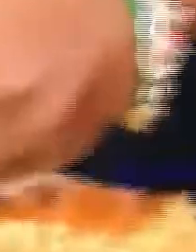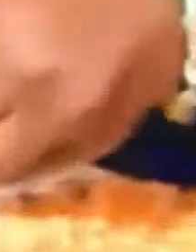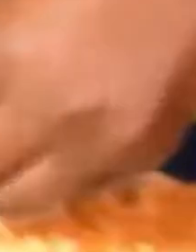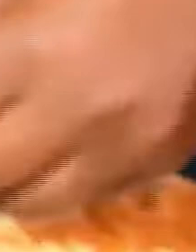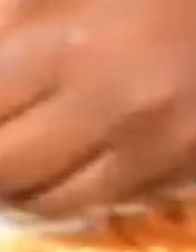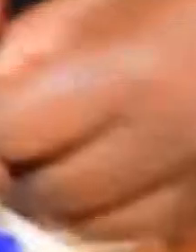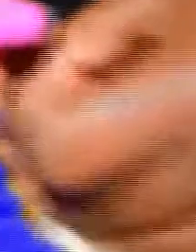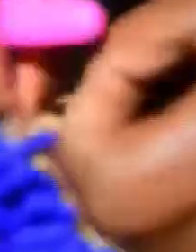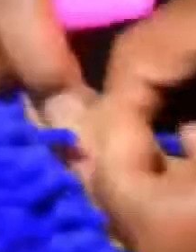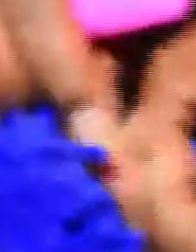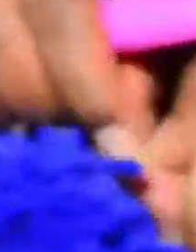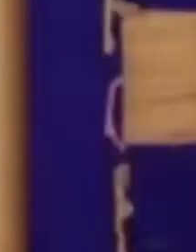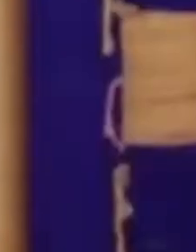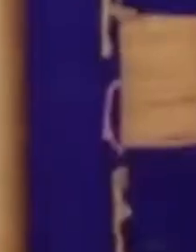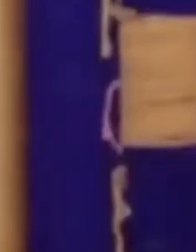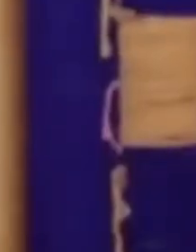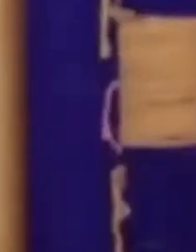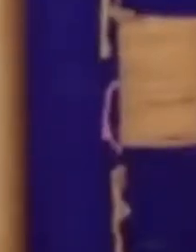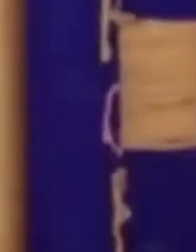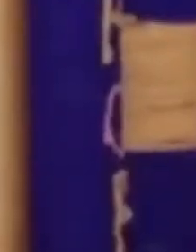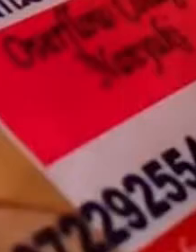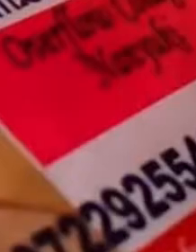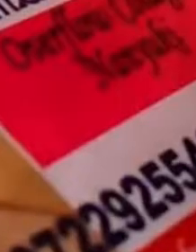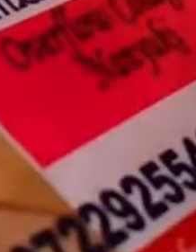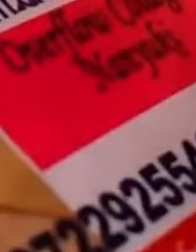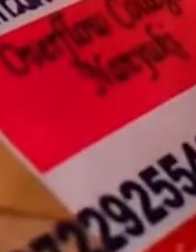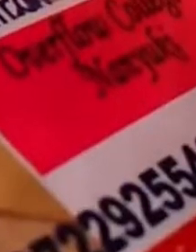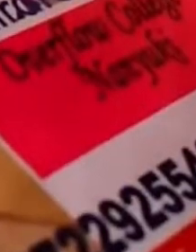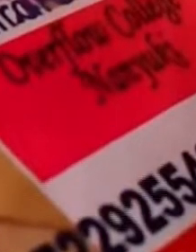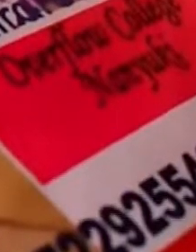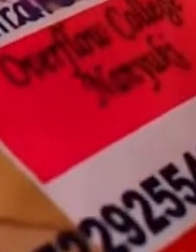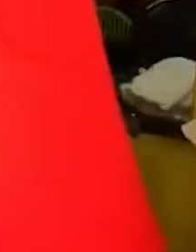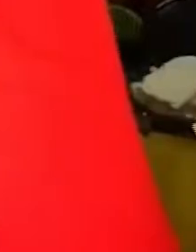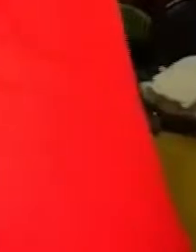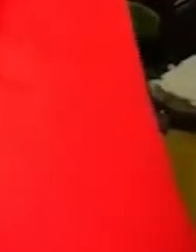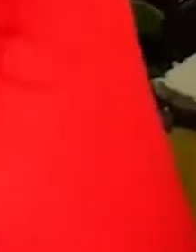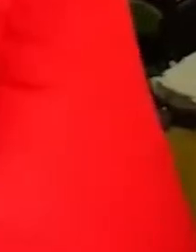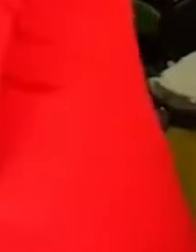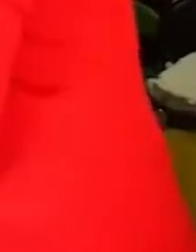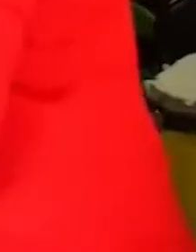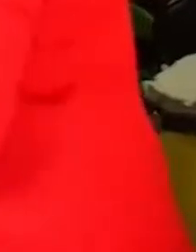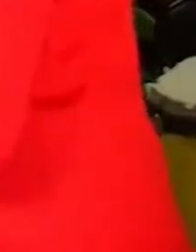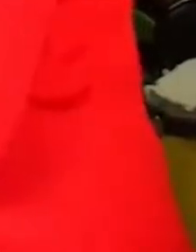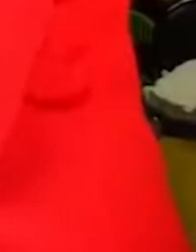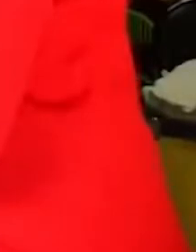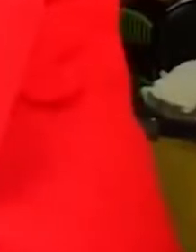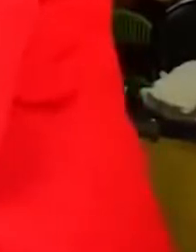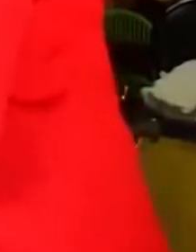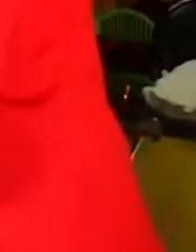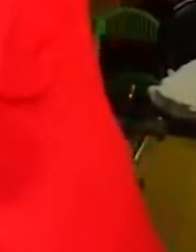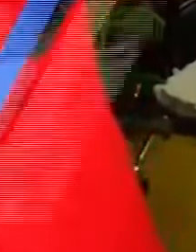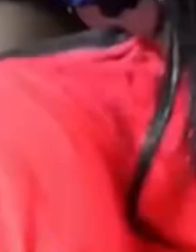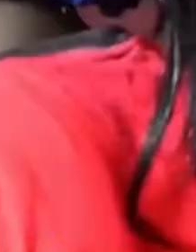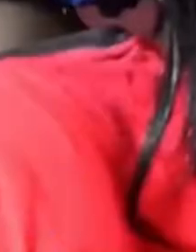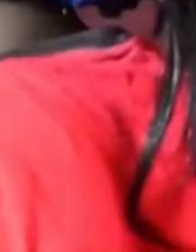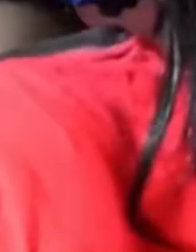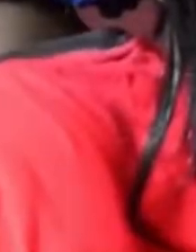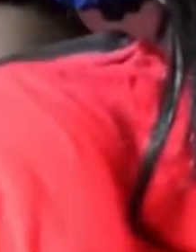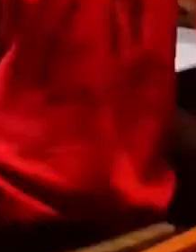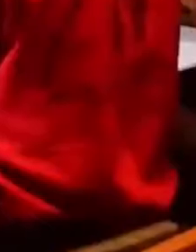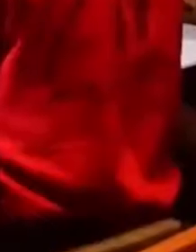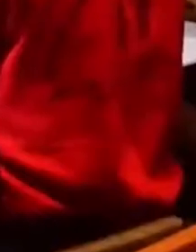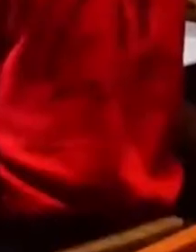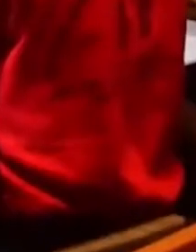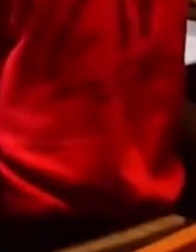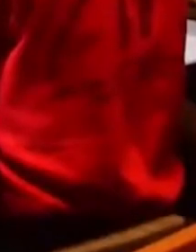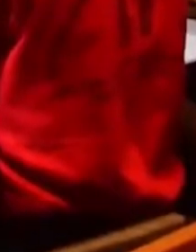decor, ambapo pia tunatoa scholarship kwa baadhi ya wanafunzi wasio na uwezo. Ndani ya Overflow College of Hairdressing and Beauty Therapy tunakubali